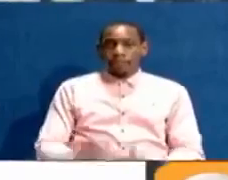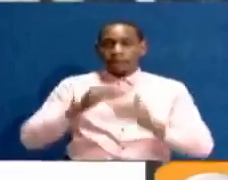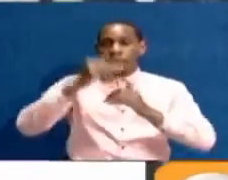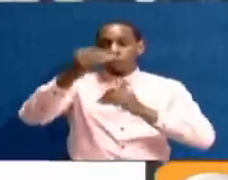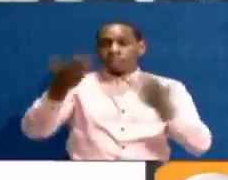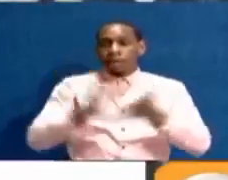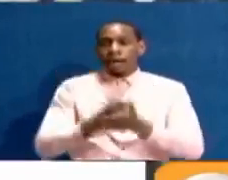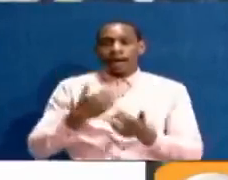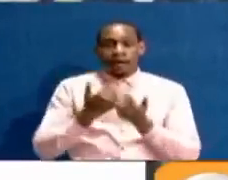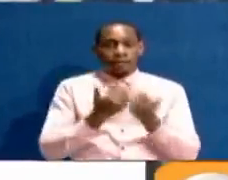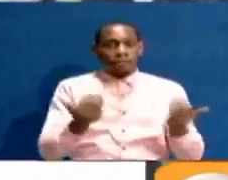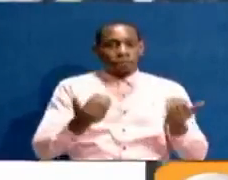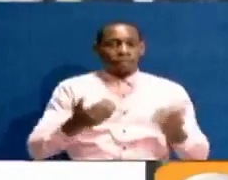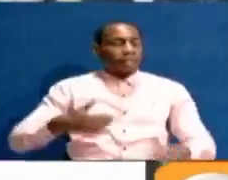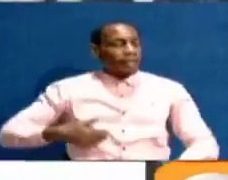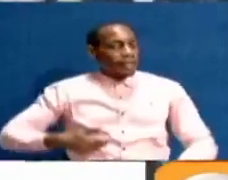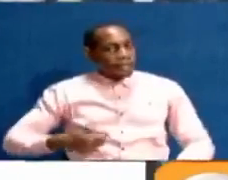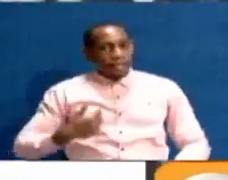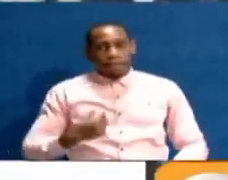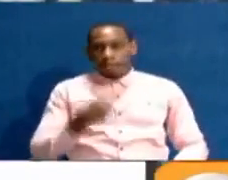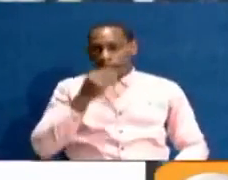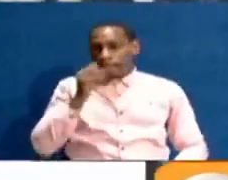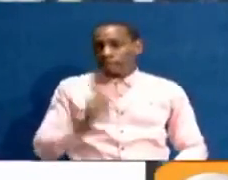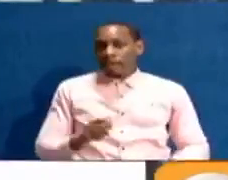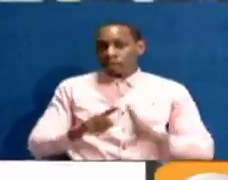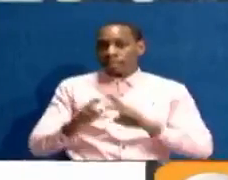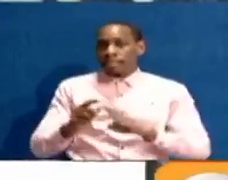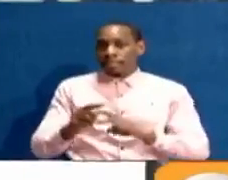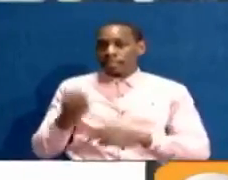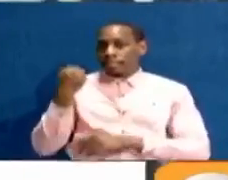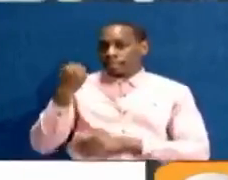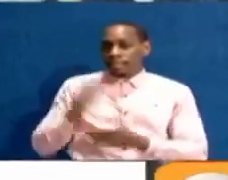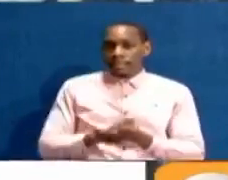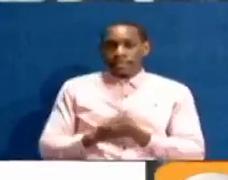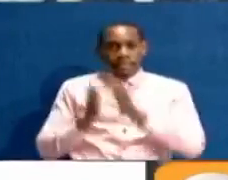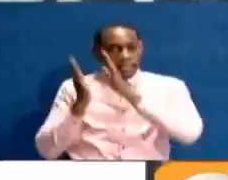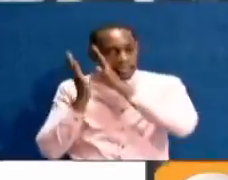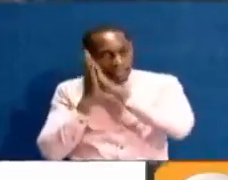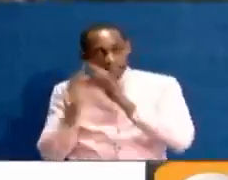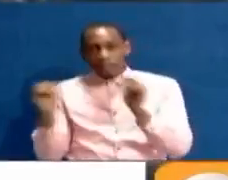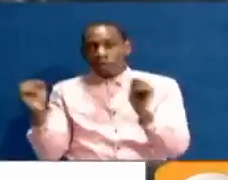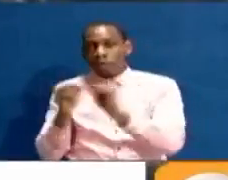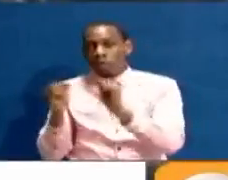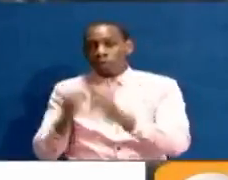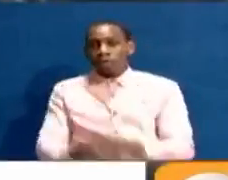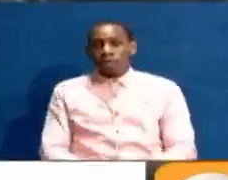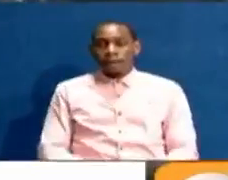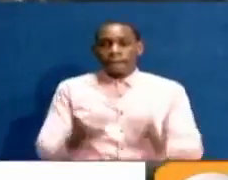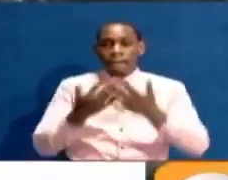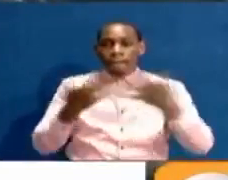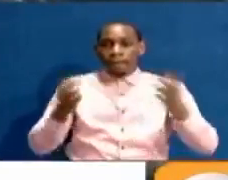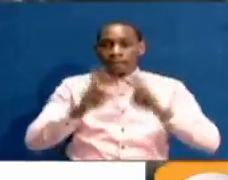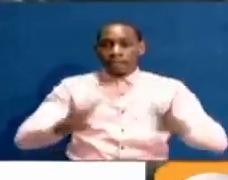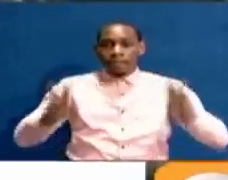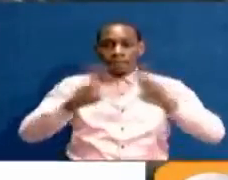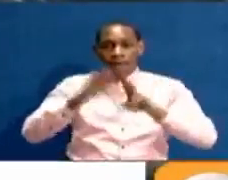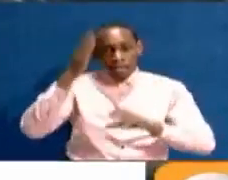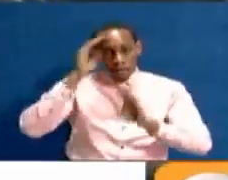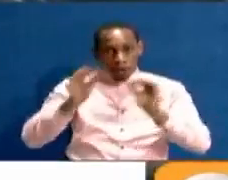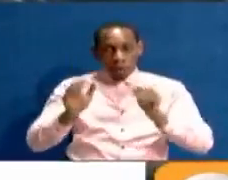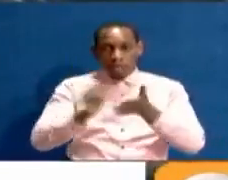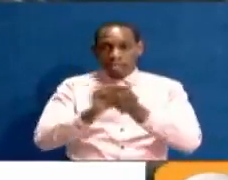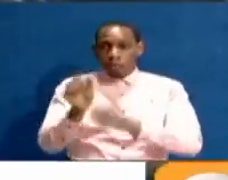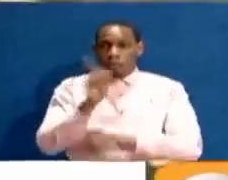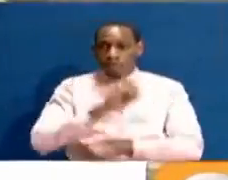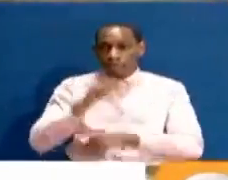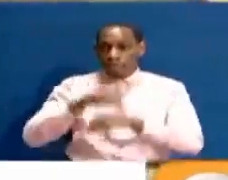Tunaelekea wapi? Tuko na watoto wako njaa. Hawajakula kuanzia jana. Tumelala kwa baridi. Property of unknown value was